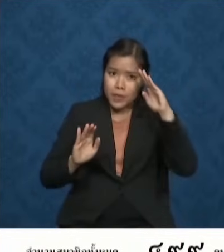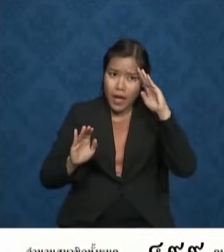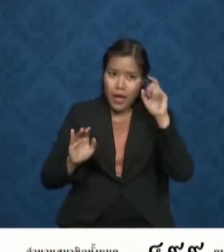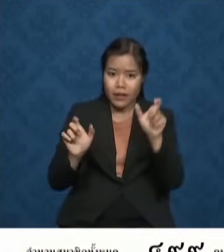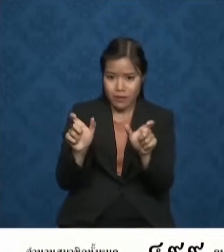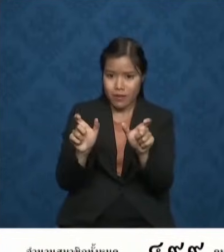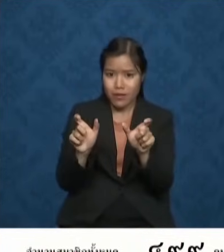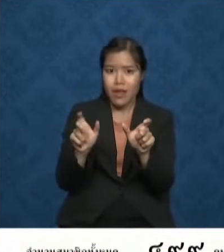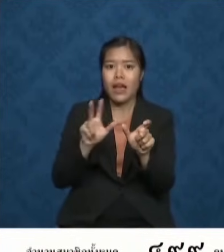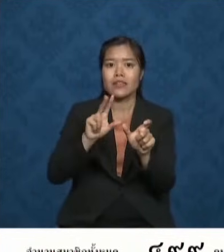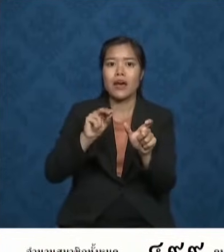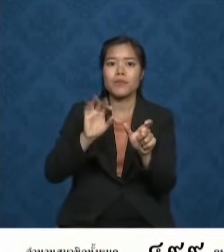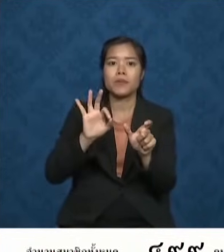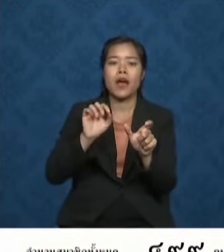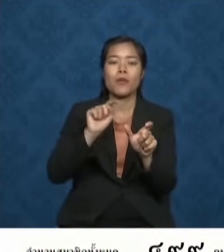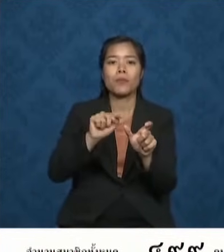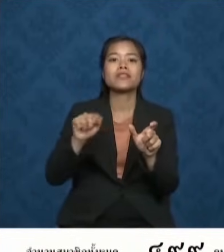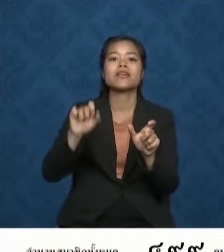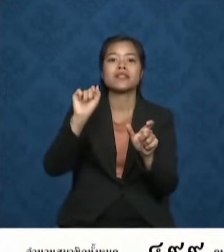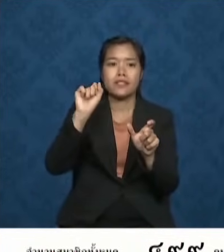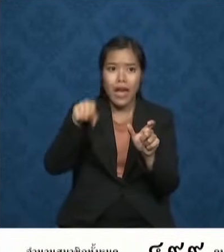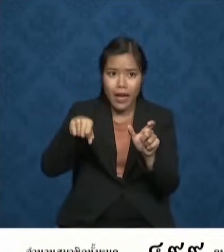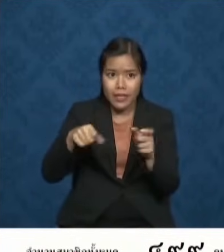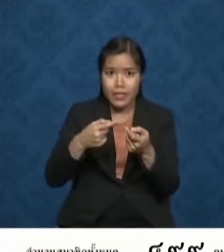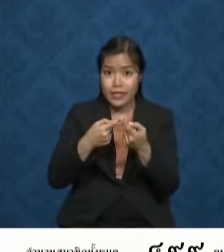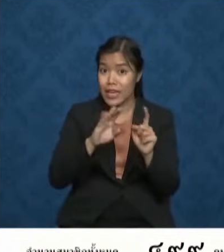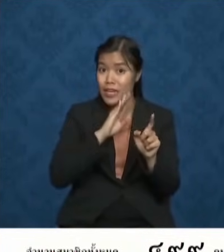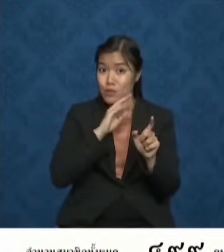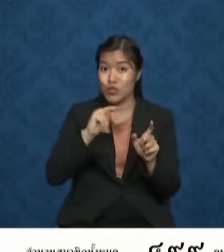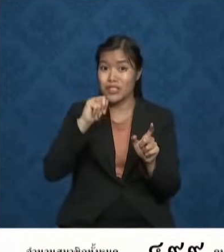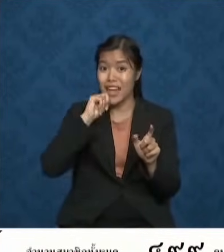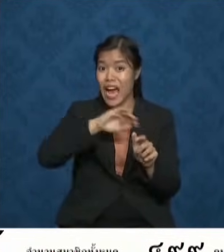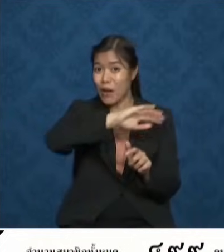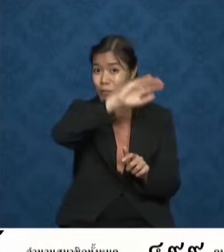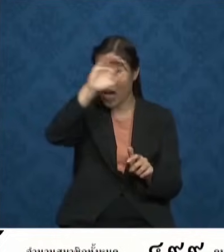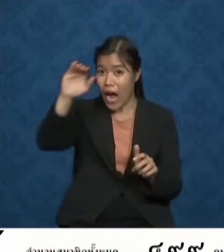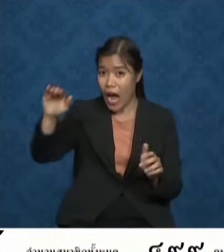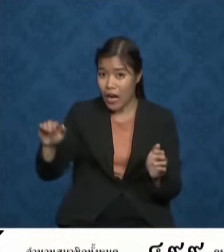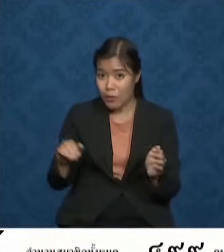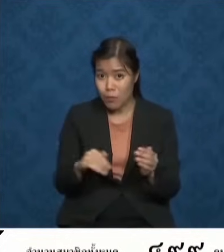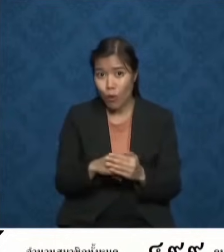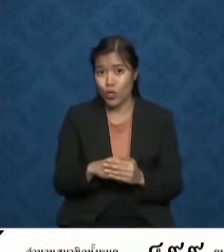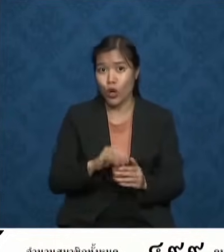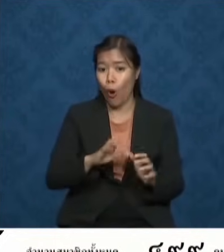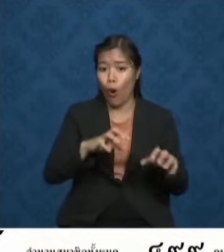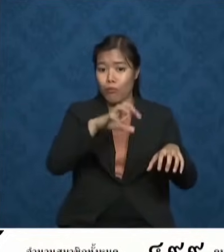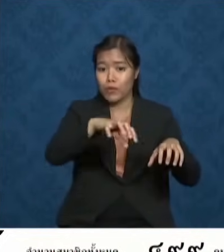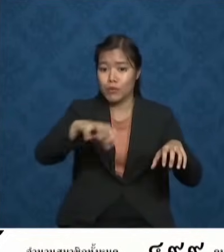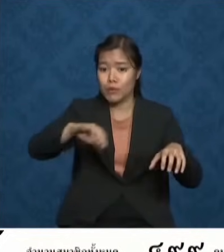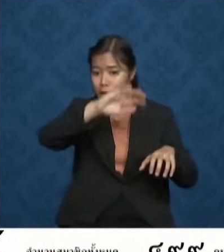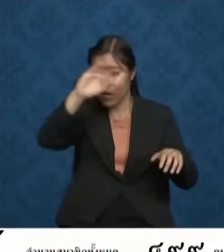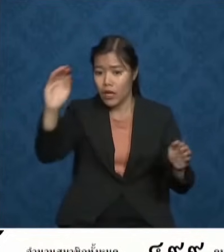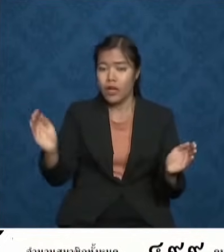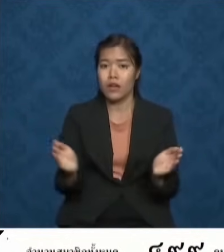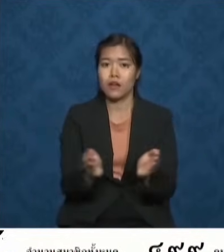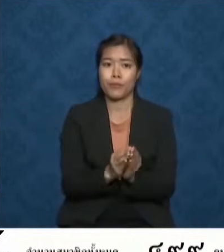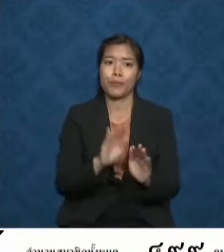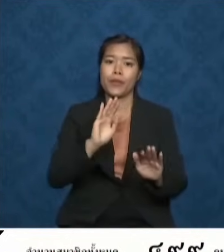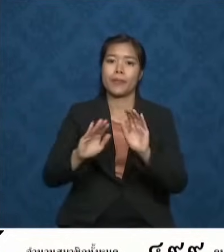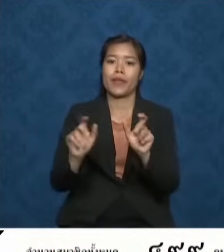ป็น 39% ถ้าท่านเอางบน้ำทั้งหมดของกรมทุกกรมนี่มาเทียบกับของเร